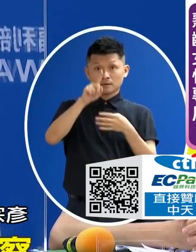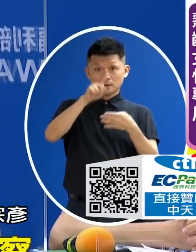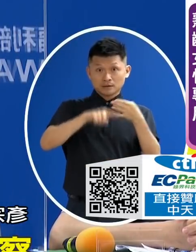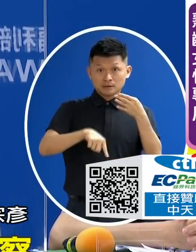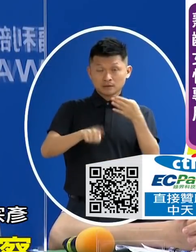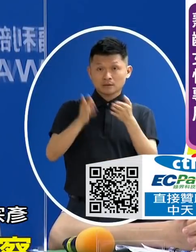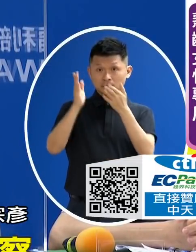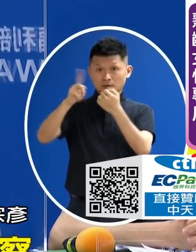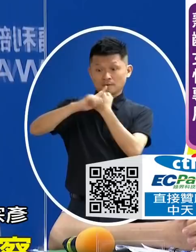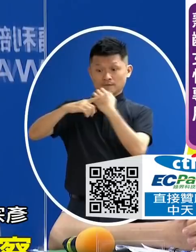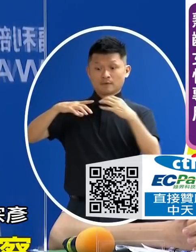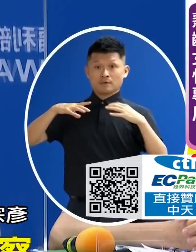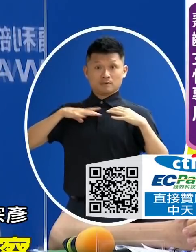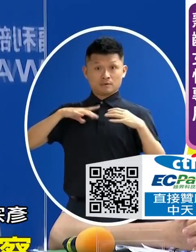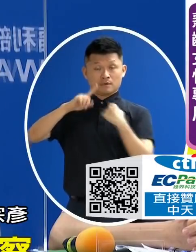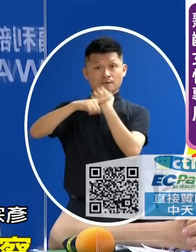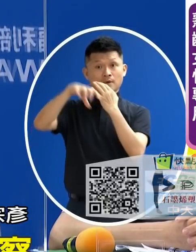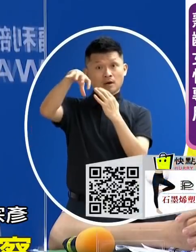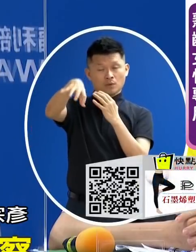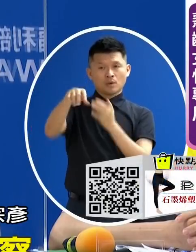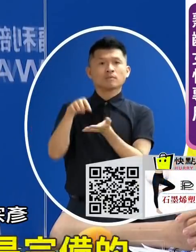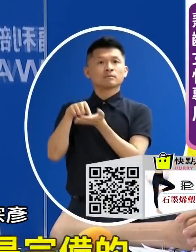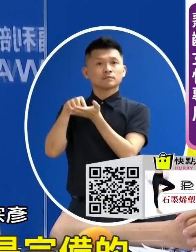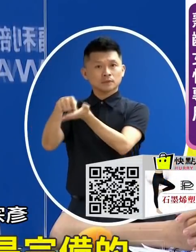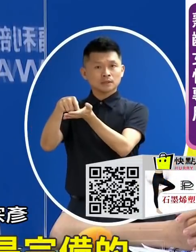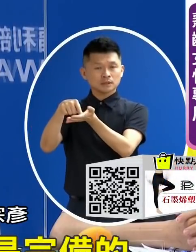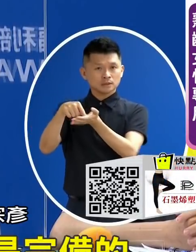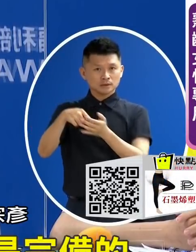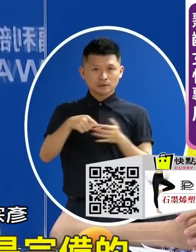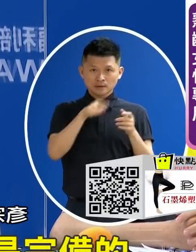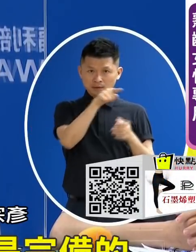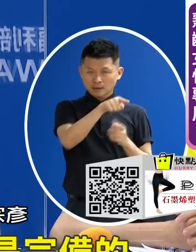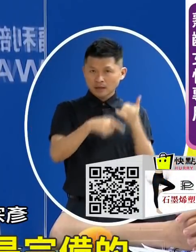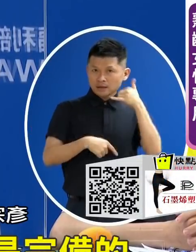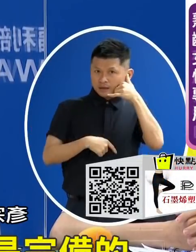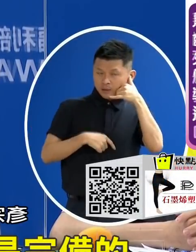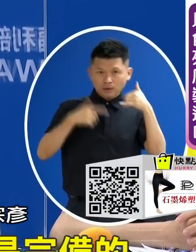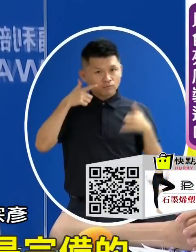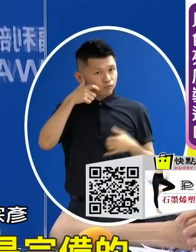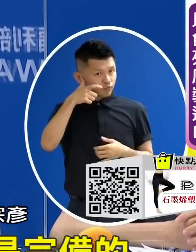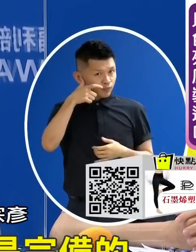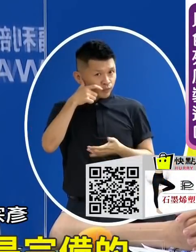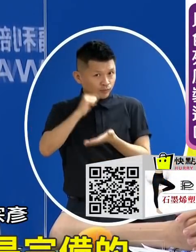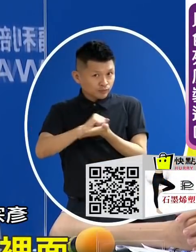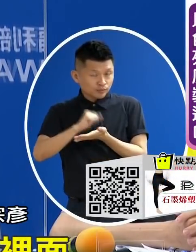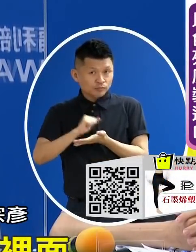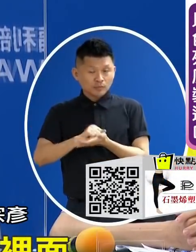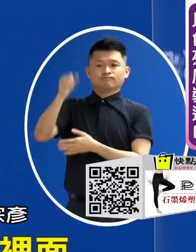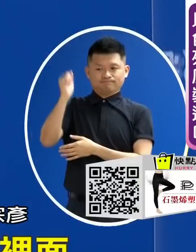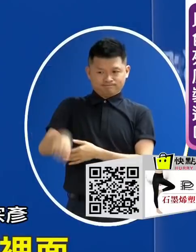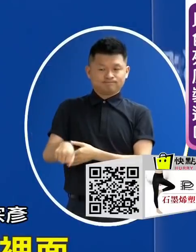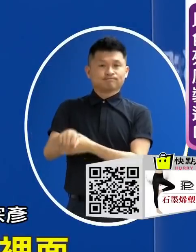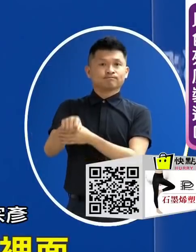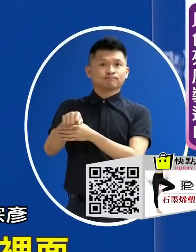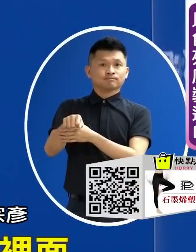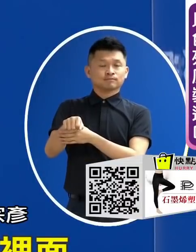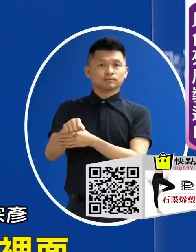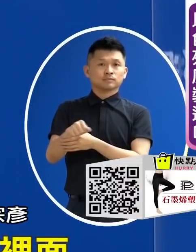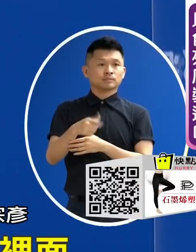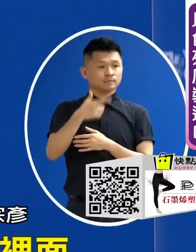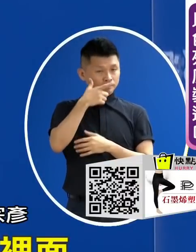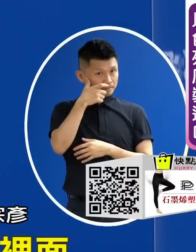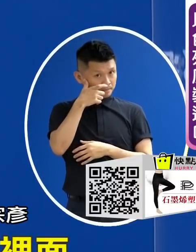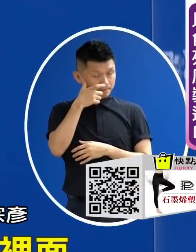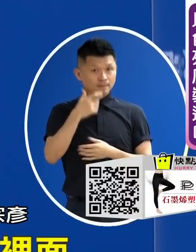这个通讯监察，就是监听的这个程序，这个是完备的哈、哦。这个程序，那这个中，因为